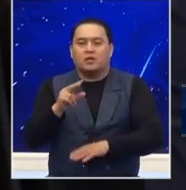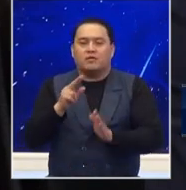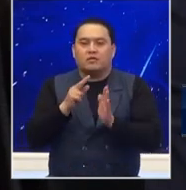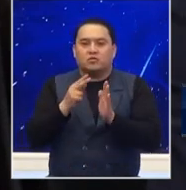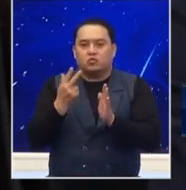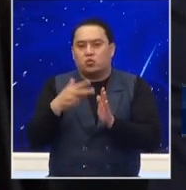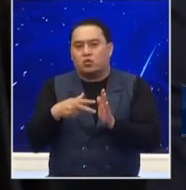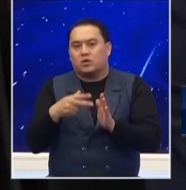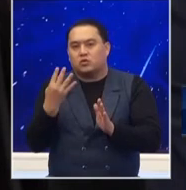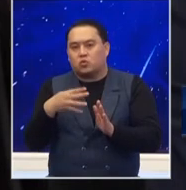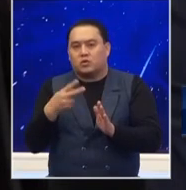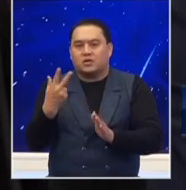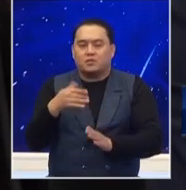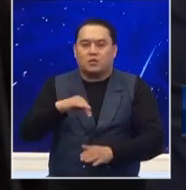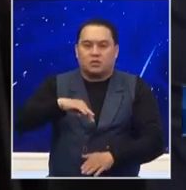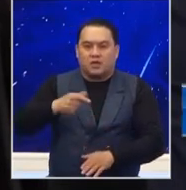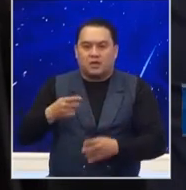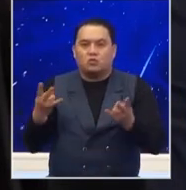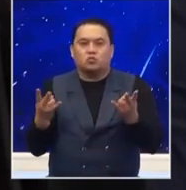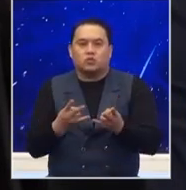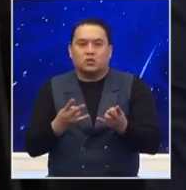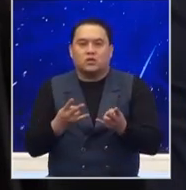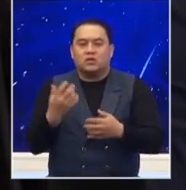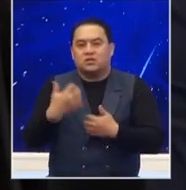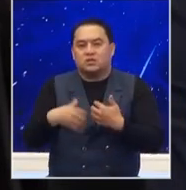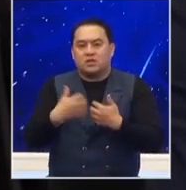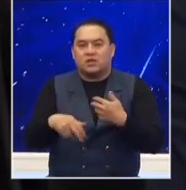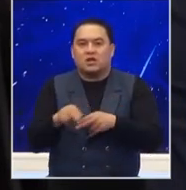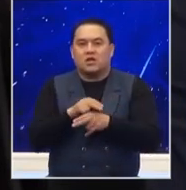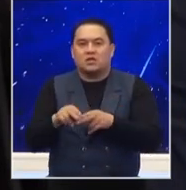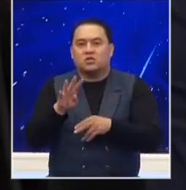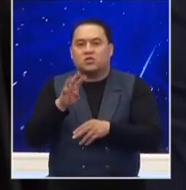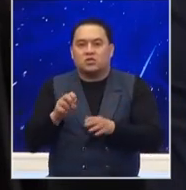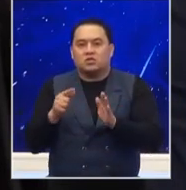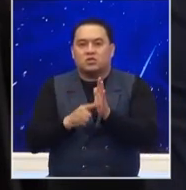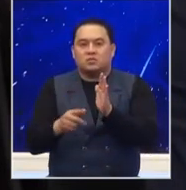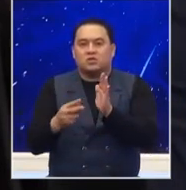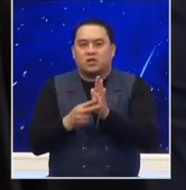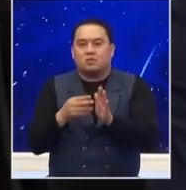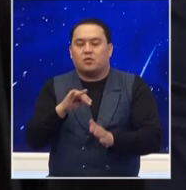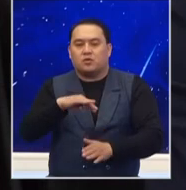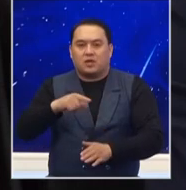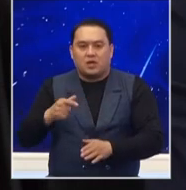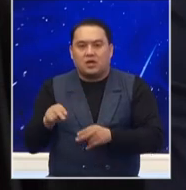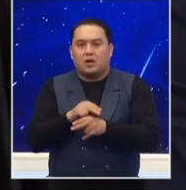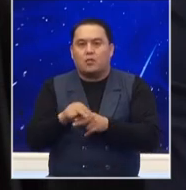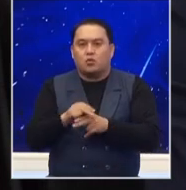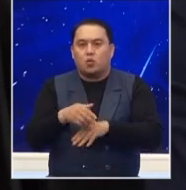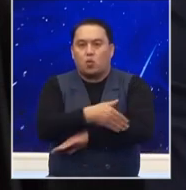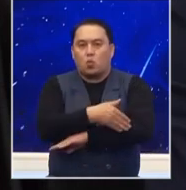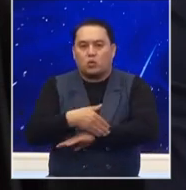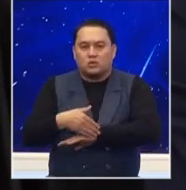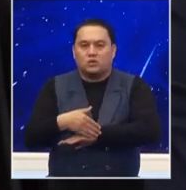миллионов тенге. Заключение экспертизы имеется. На средний ремонт улицы района 473 миллионов тенге. На текущий ремонт улицы